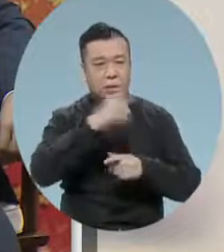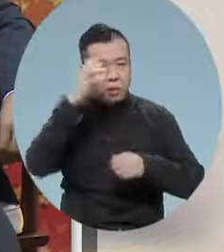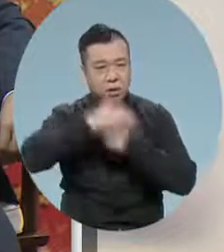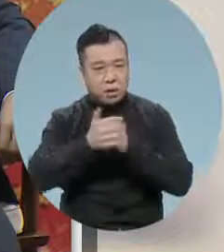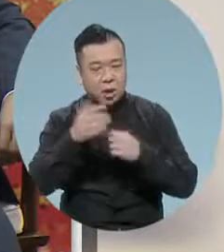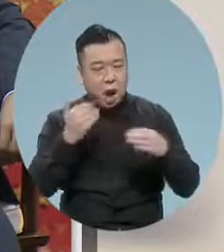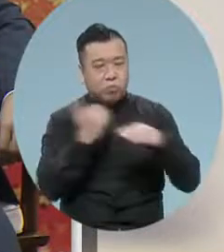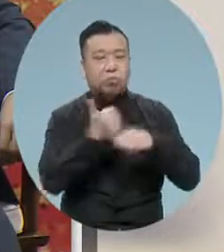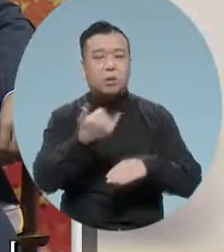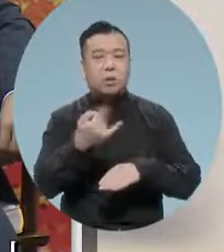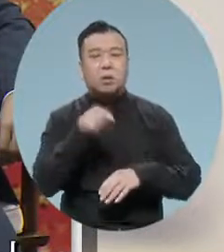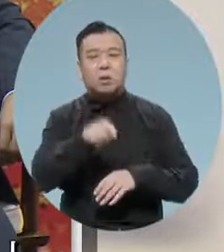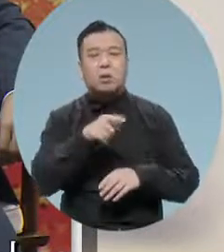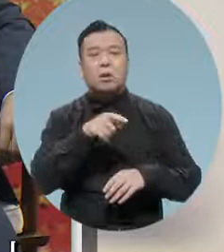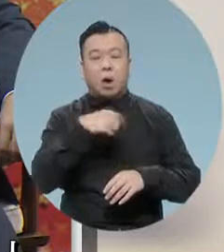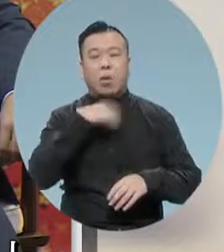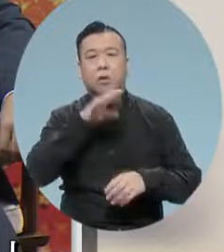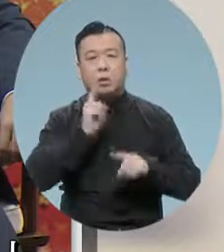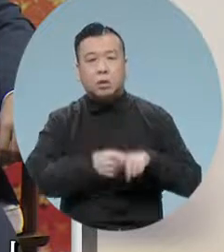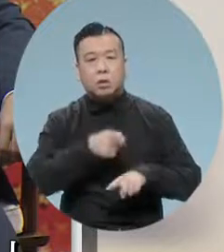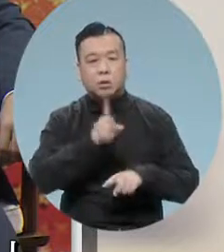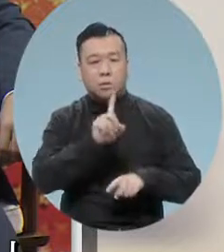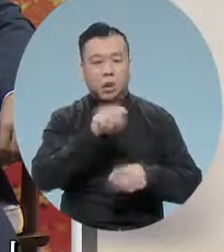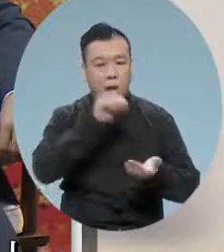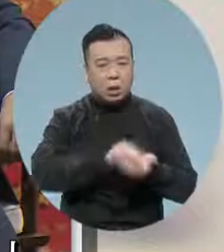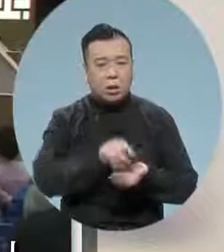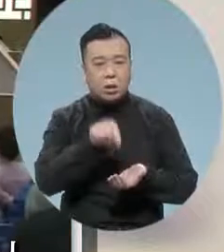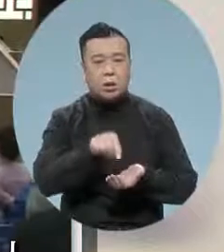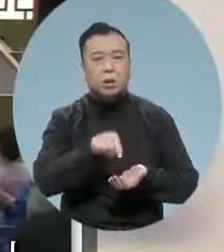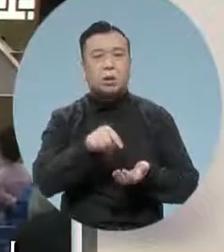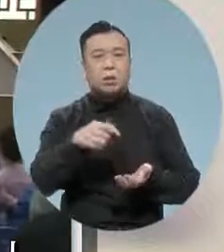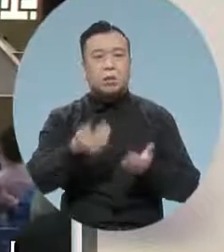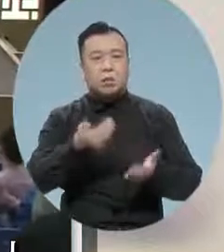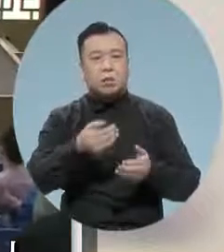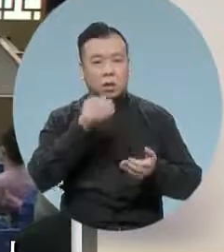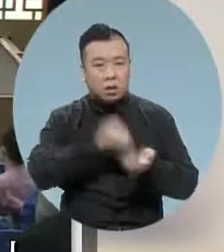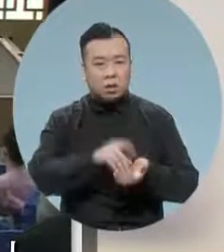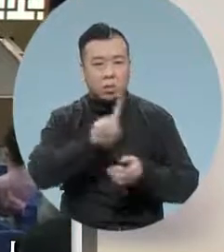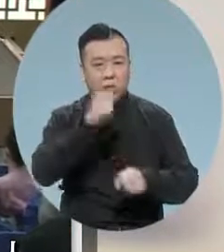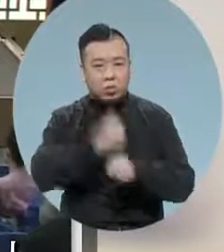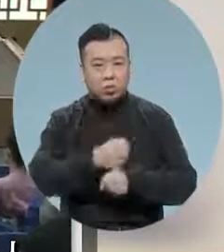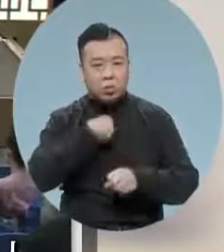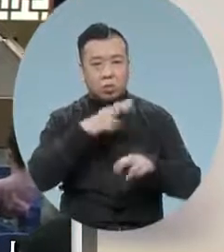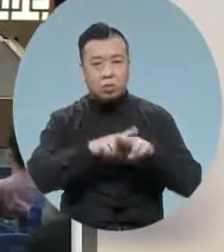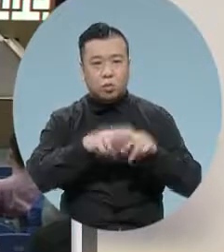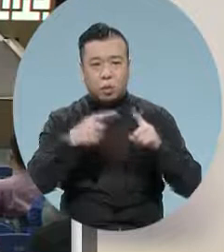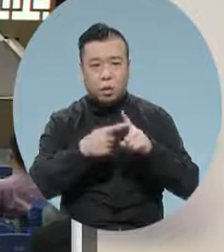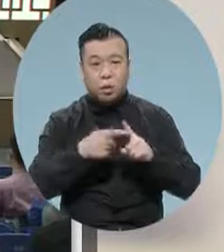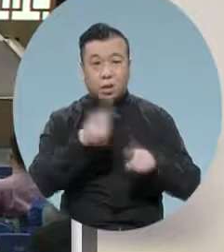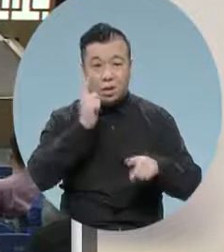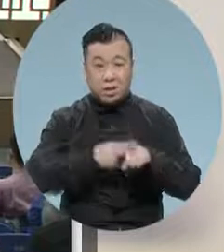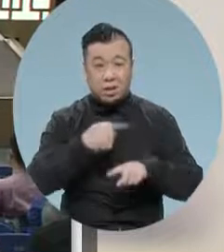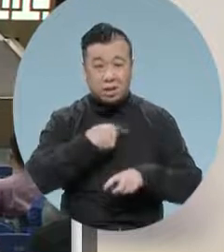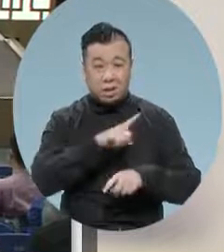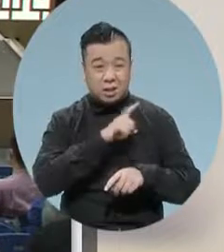公民去相處。其實點樣定義或者點樣去造成我係咪一個中國人呢？唔係我